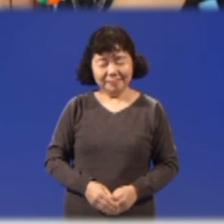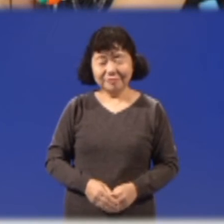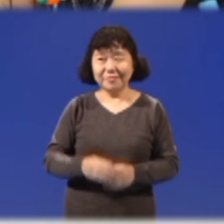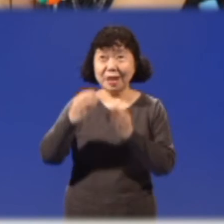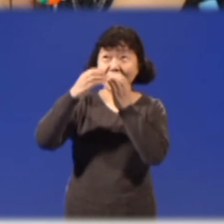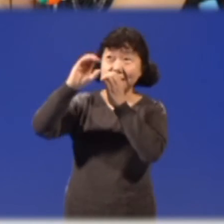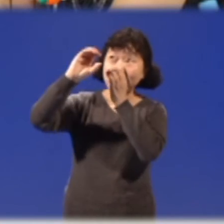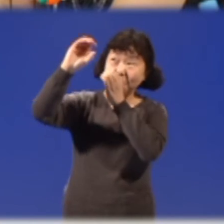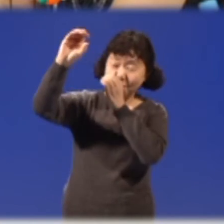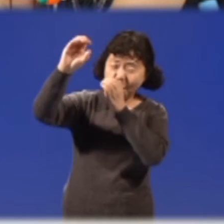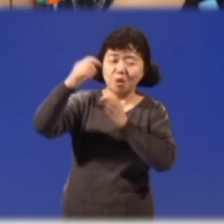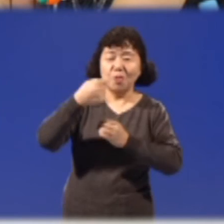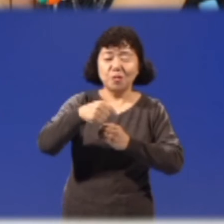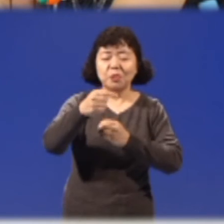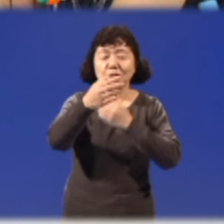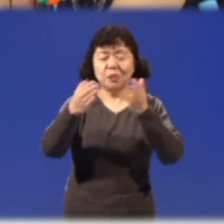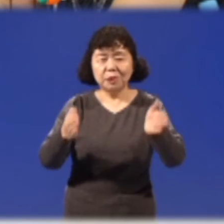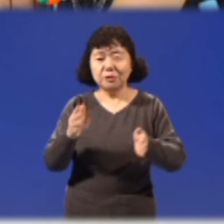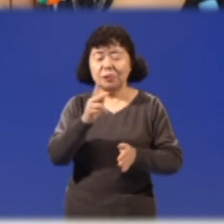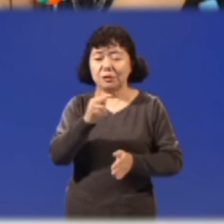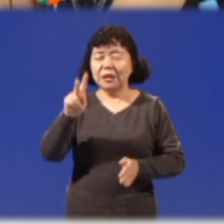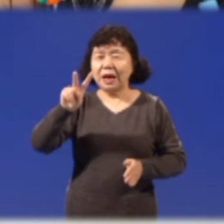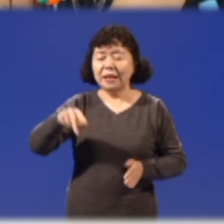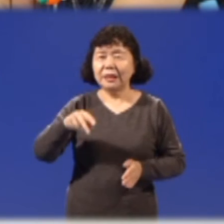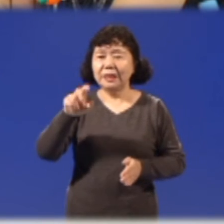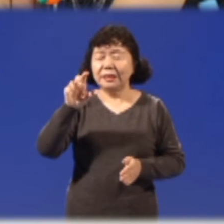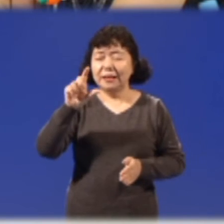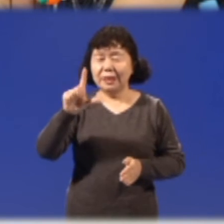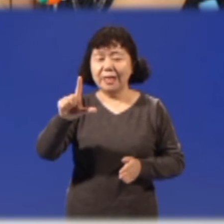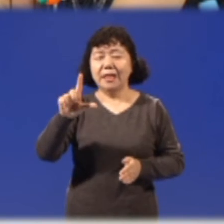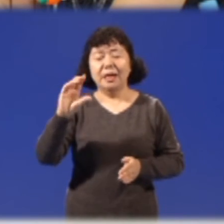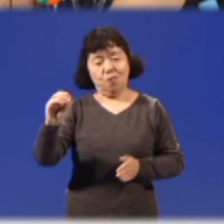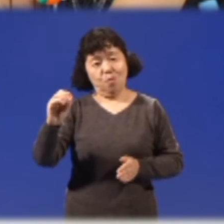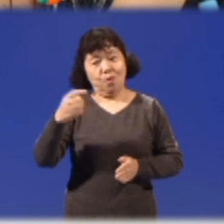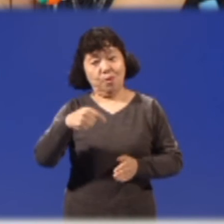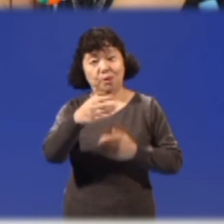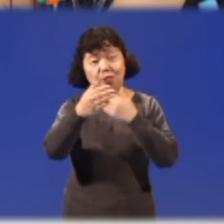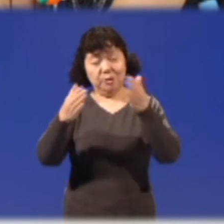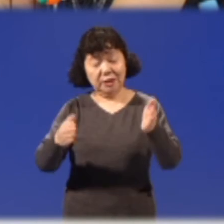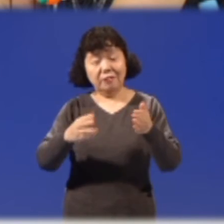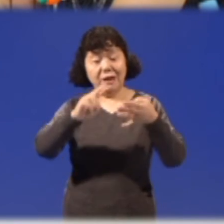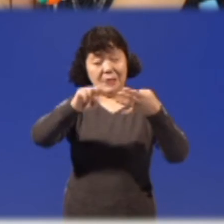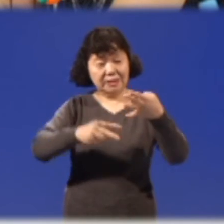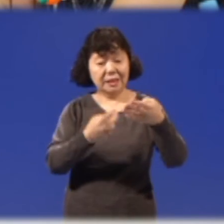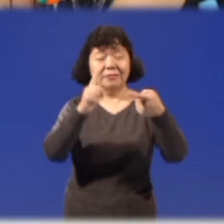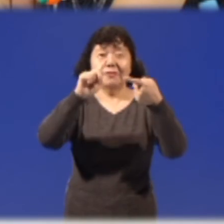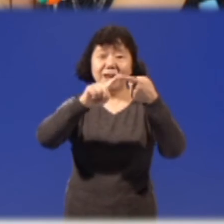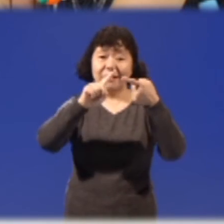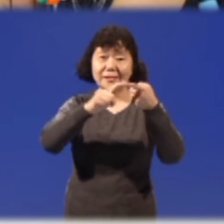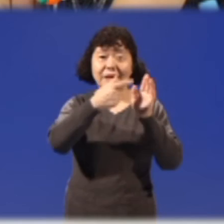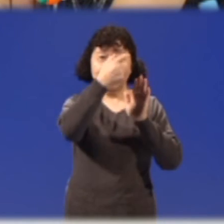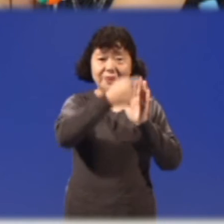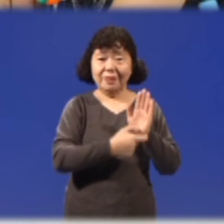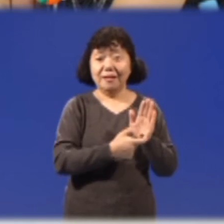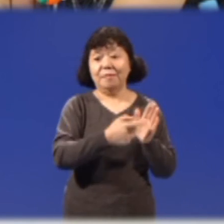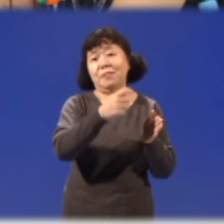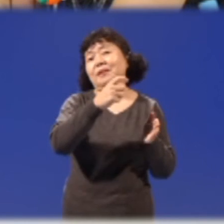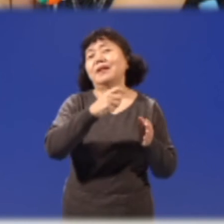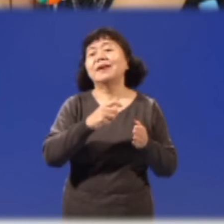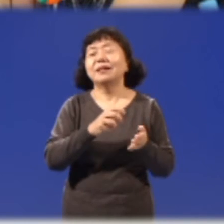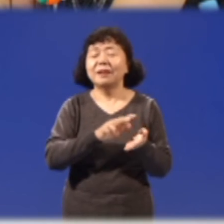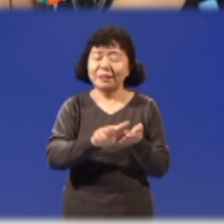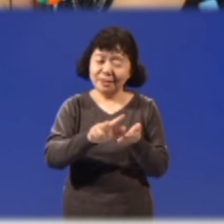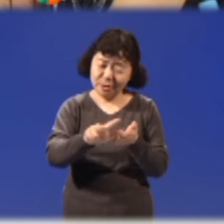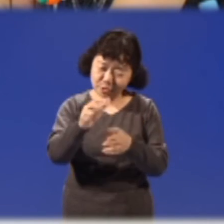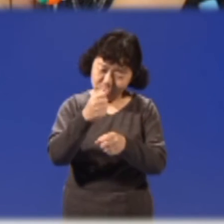天文教室ガリレオ教室では、季節に合わせたテーマを取り上げ、ボランティアの皆さんがお手製の資料を